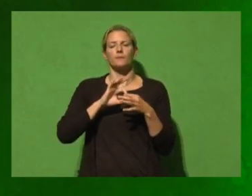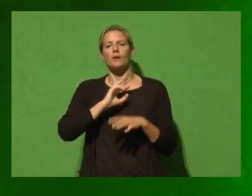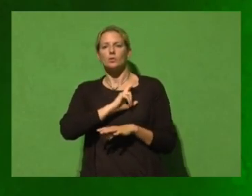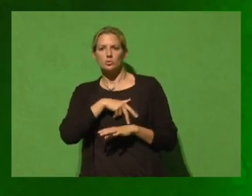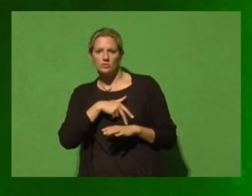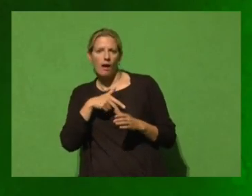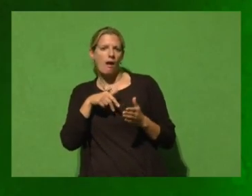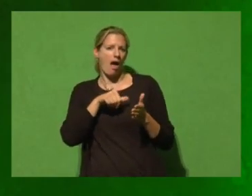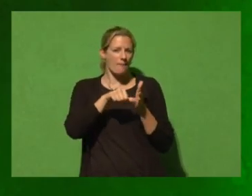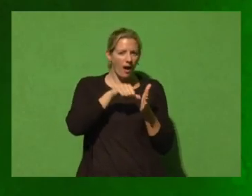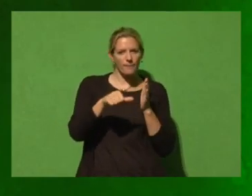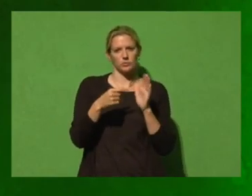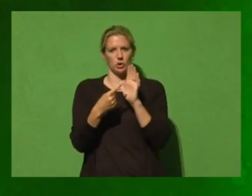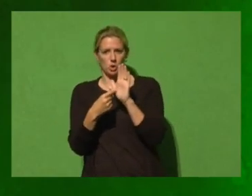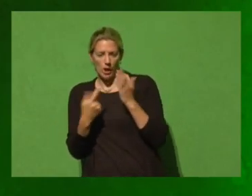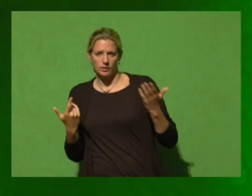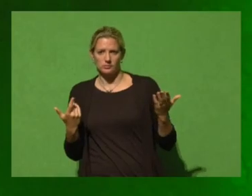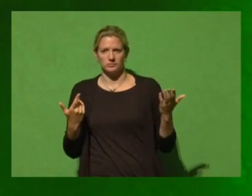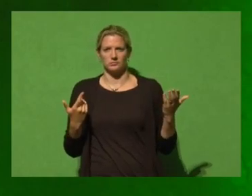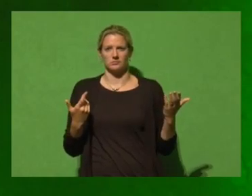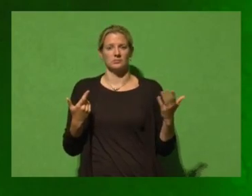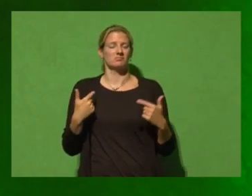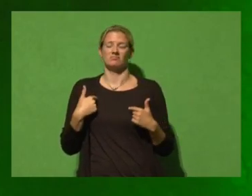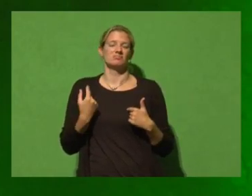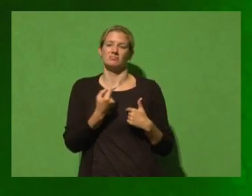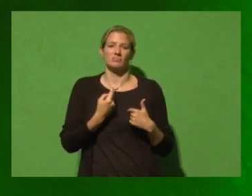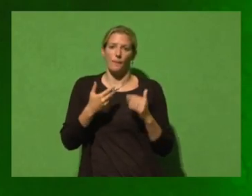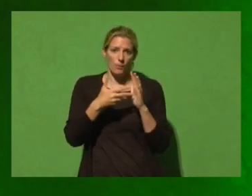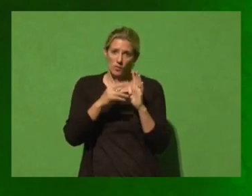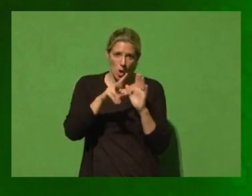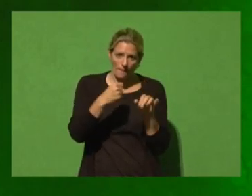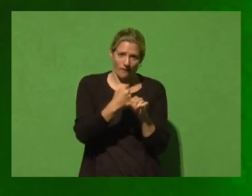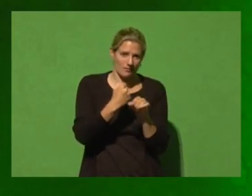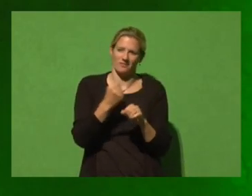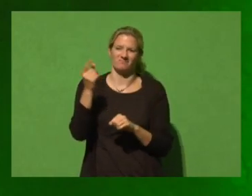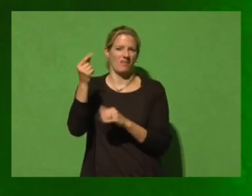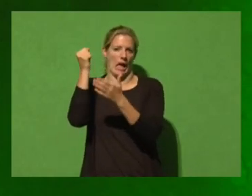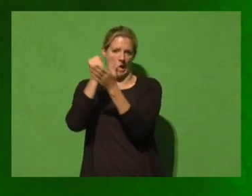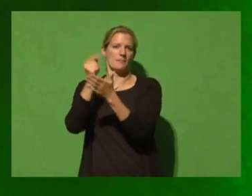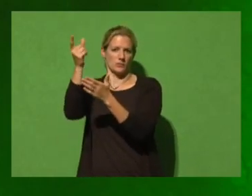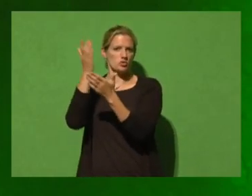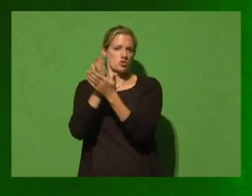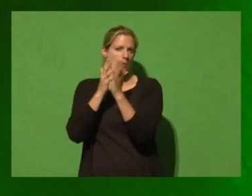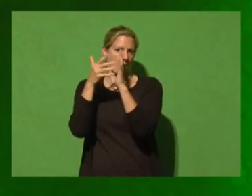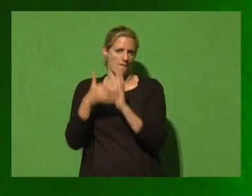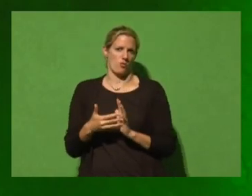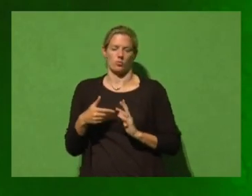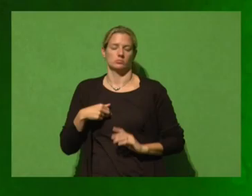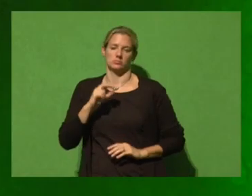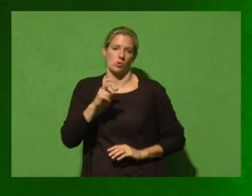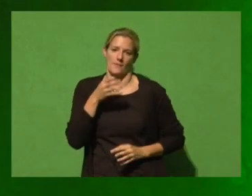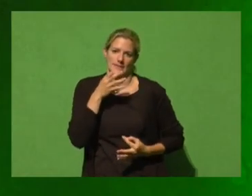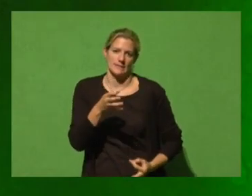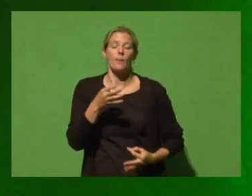Sozialabgaben und Steuern betrifft, haben wir natürlich nicht die Prüfung wiederholt, die die entsprechenden Behörden durchgeführt haben. Was aber für uns wesentlich